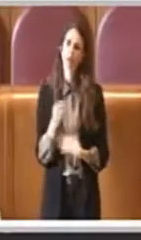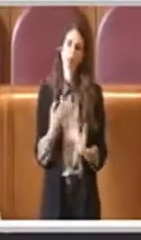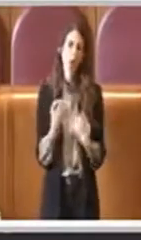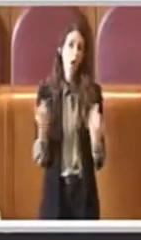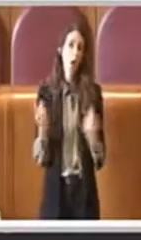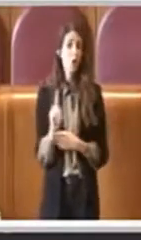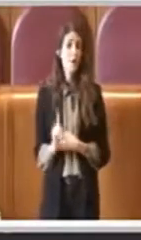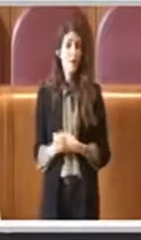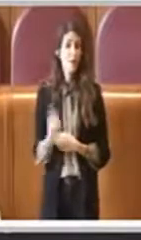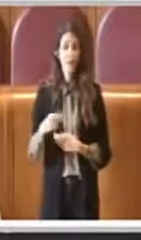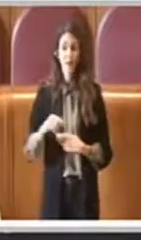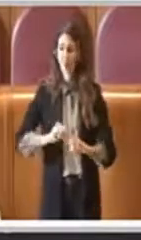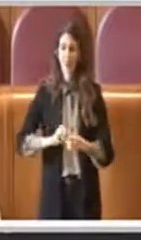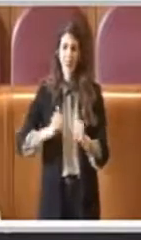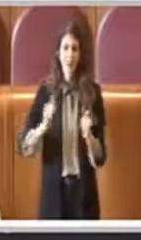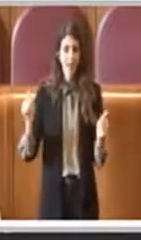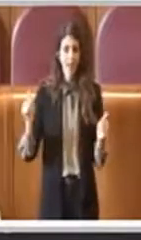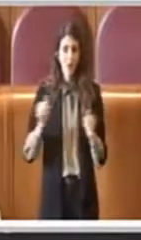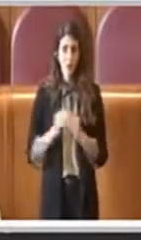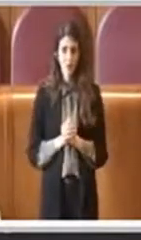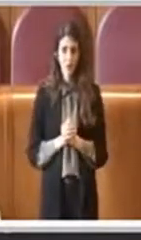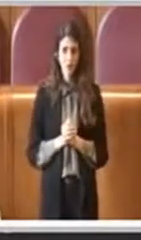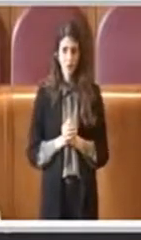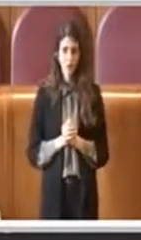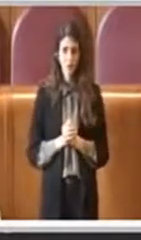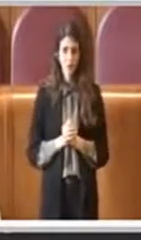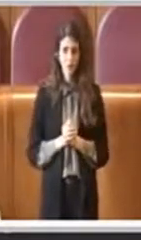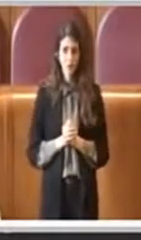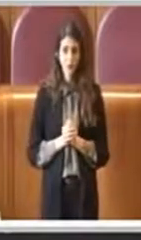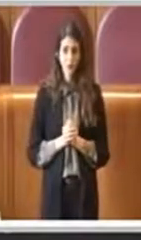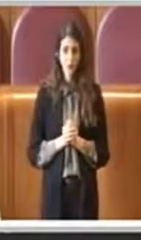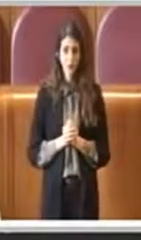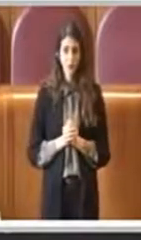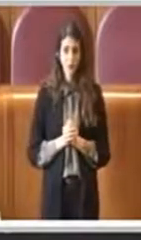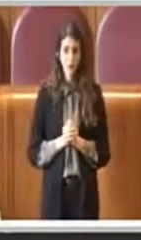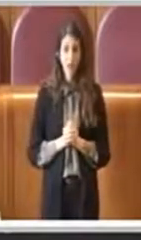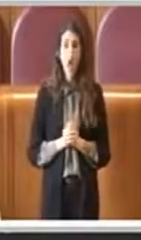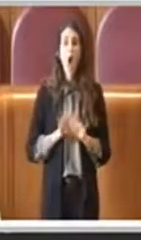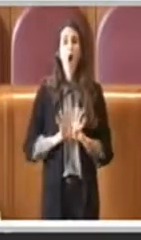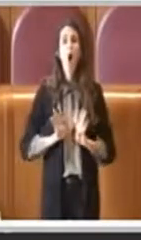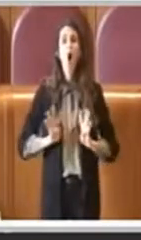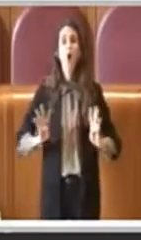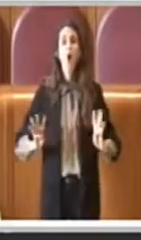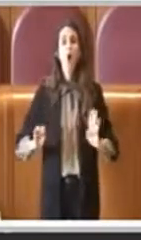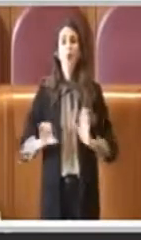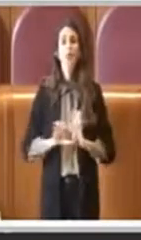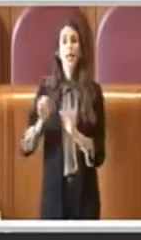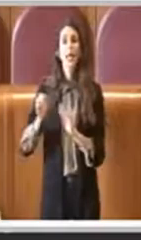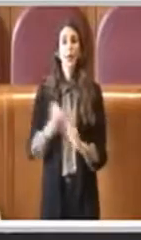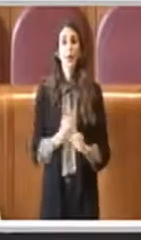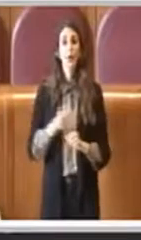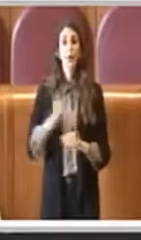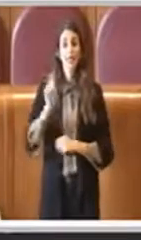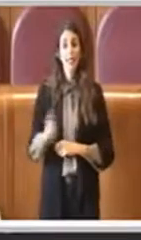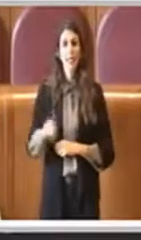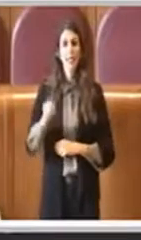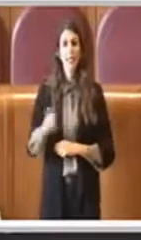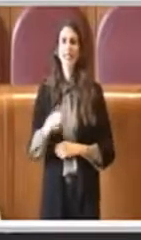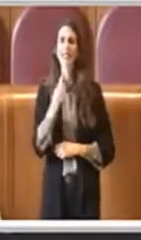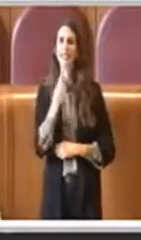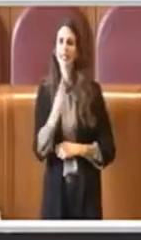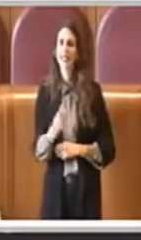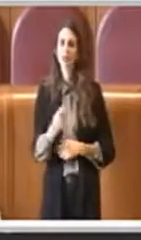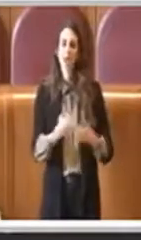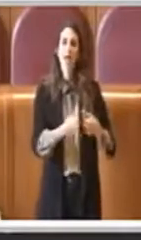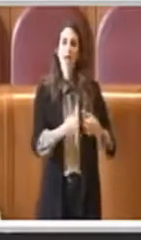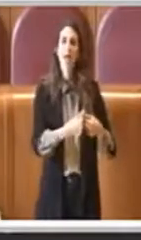cose completamente diverse. Quindi rispetto alla che ha citato lei, un conto è la rimessa, quindi la postazione,